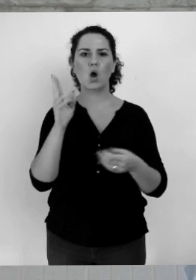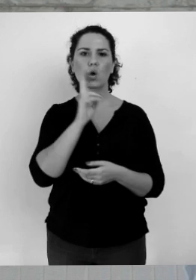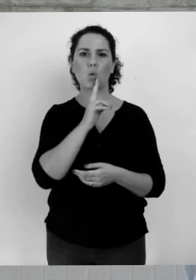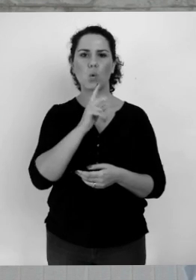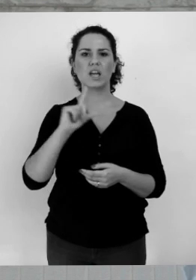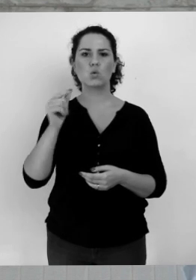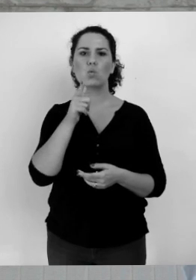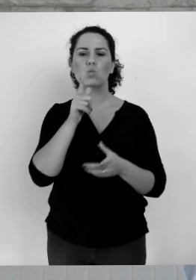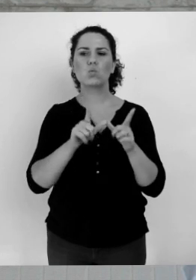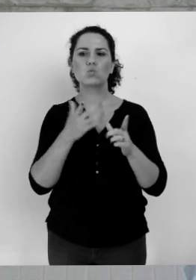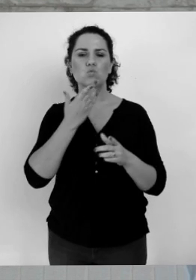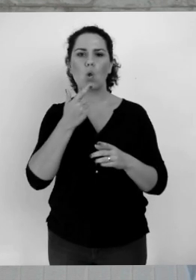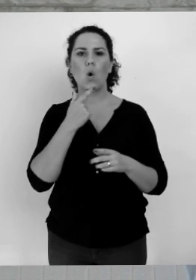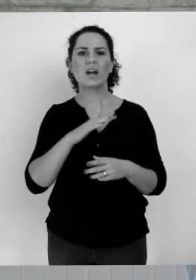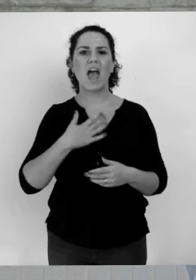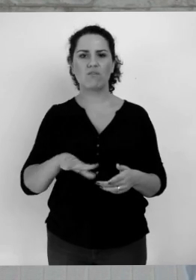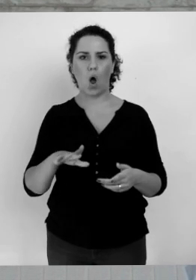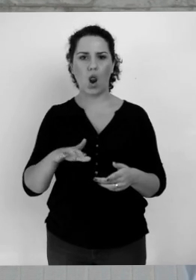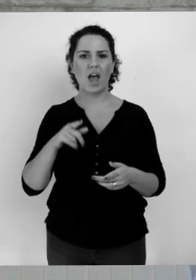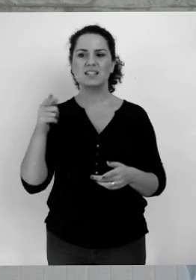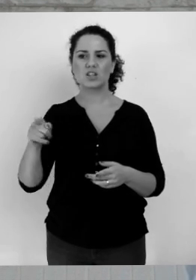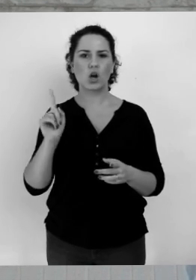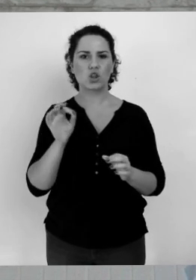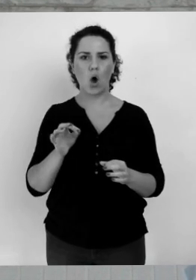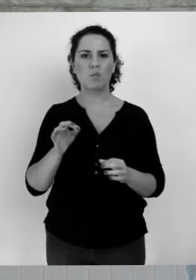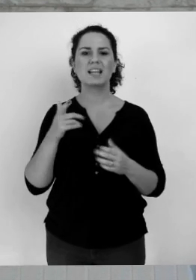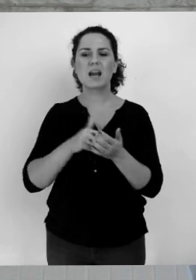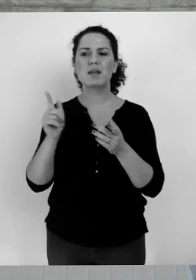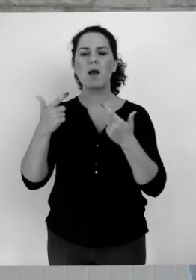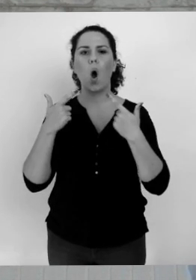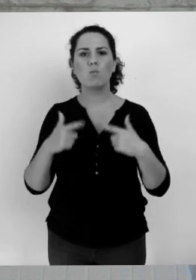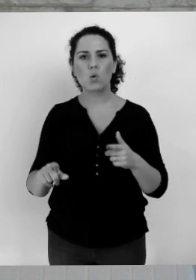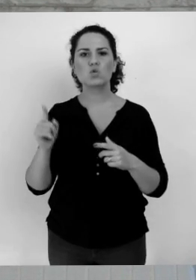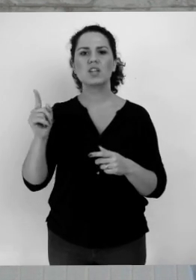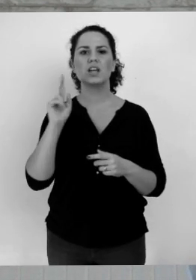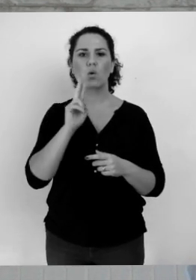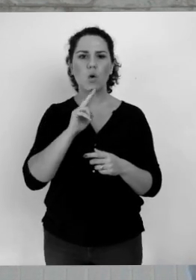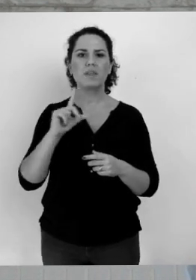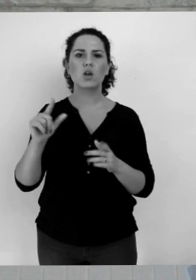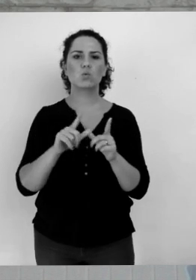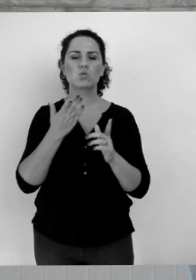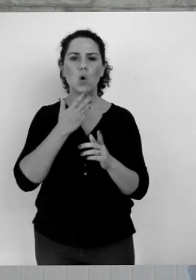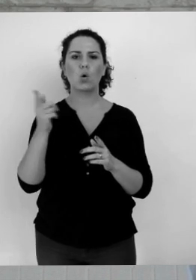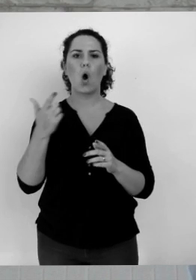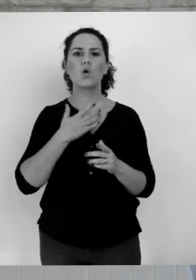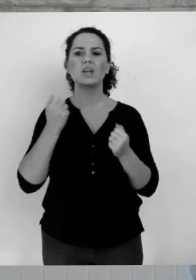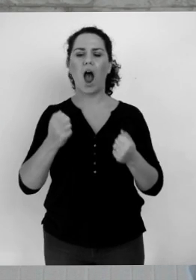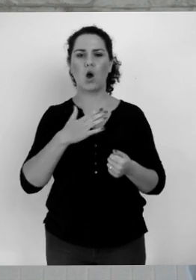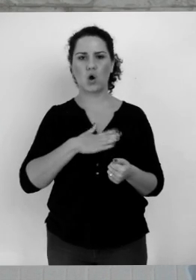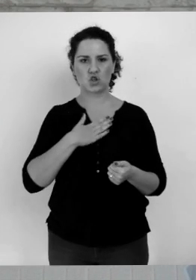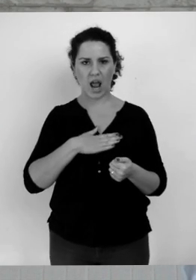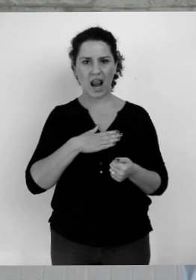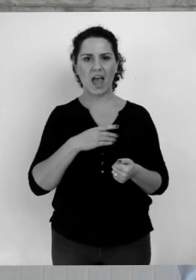idu u školu koju ne vole, zato to ne dobro. Treba omogućiti gluhima da idu u školu koju jako